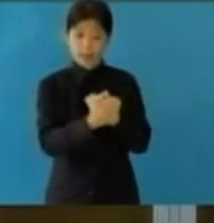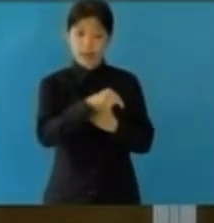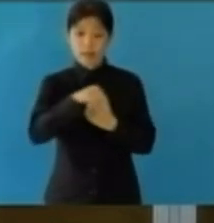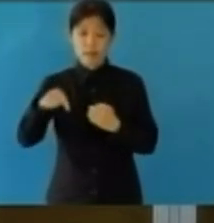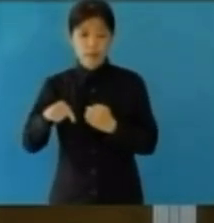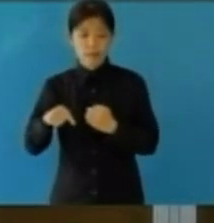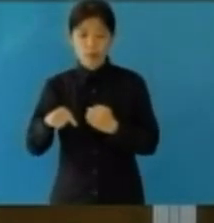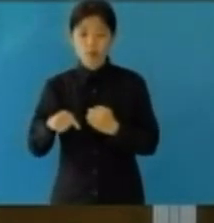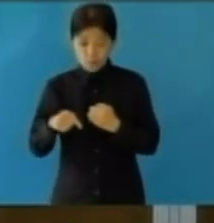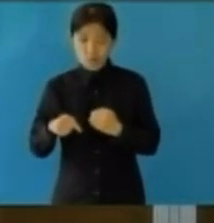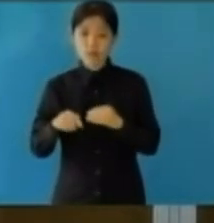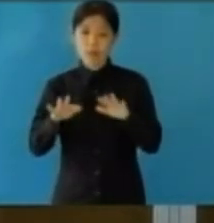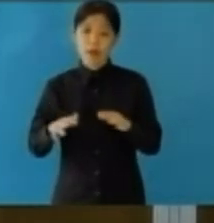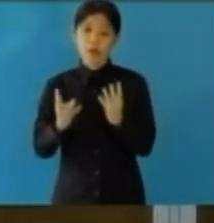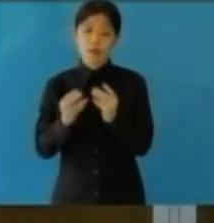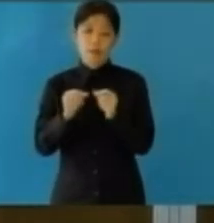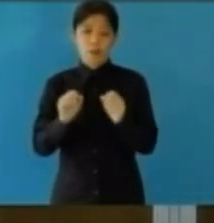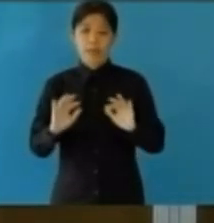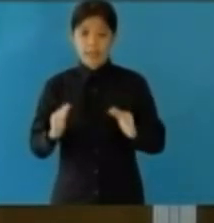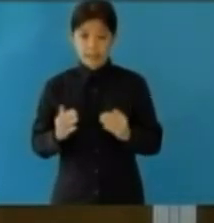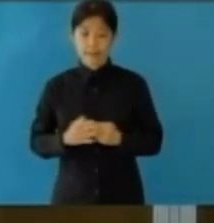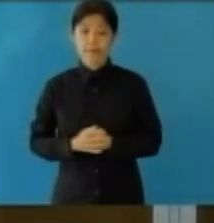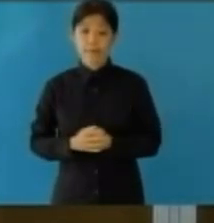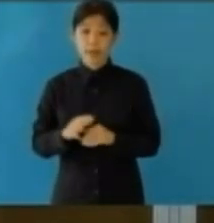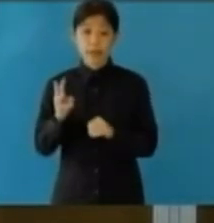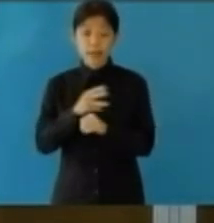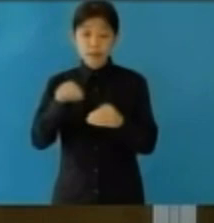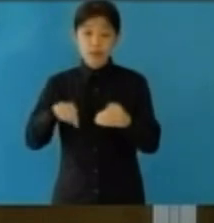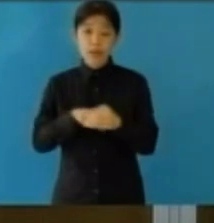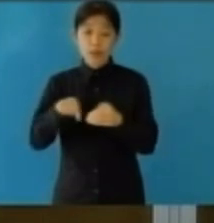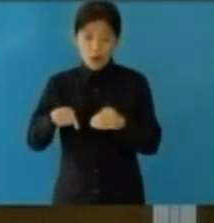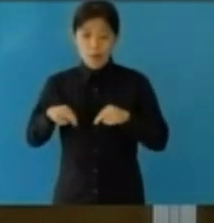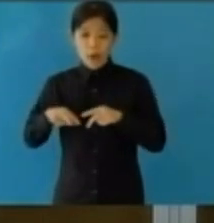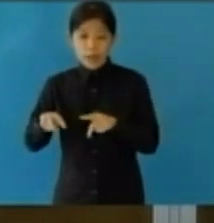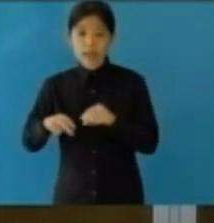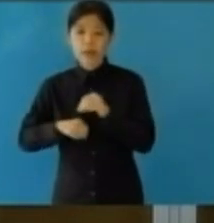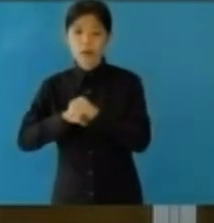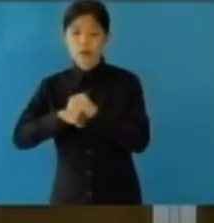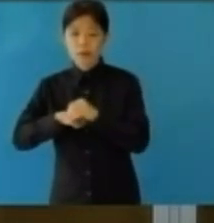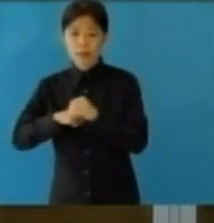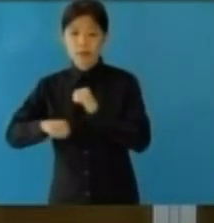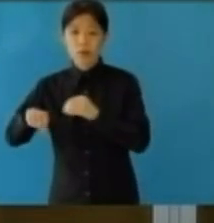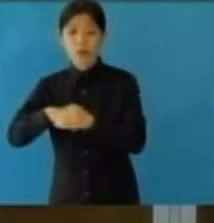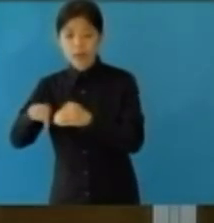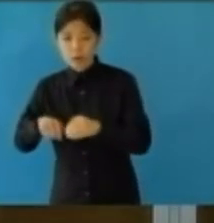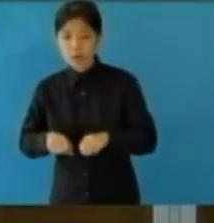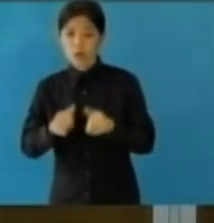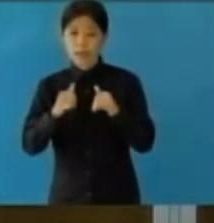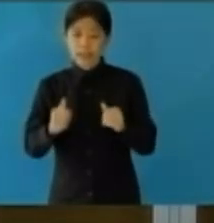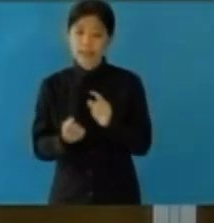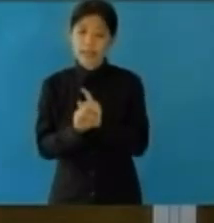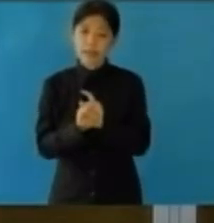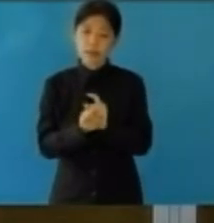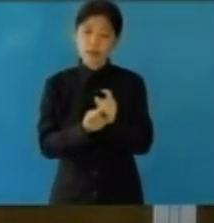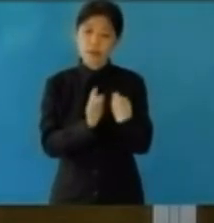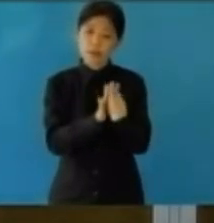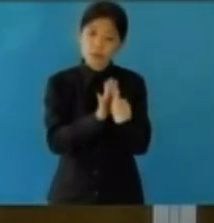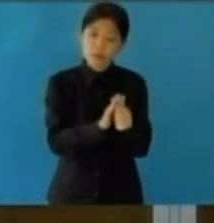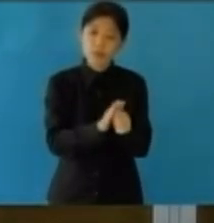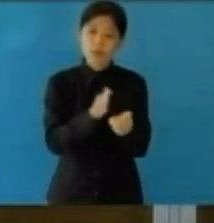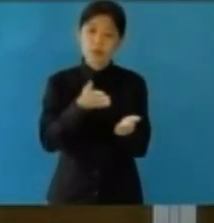ています。研修会では、ボランティア活動の内容や、障害のある方への接し方などの説明のほ